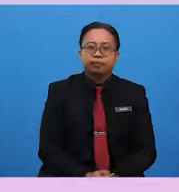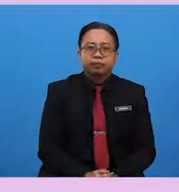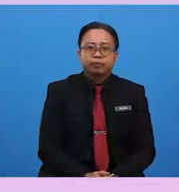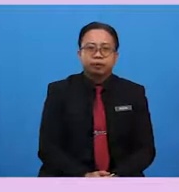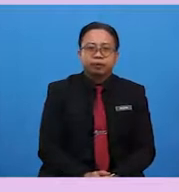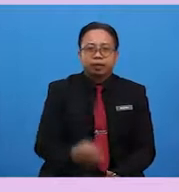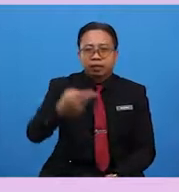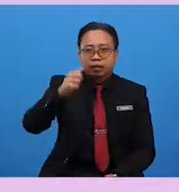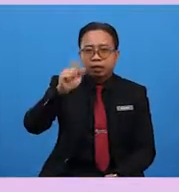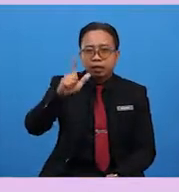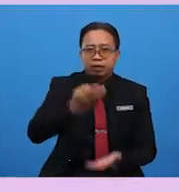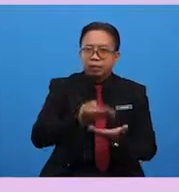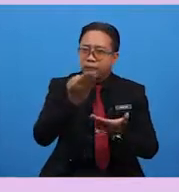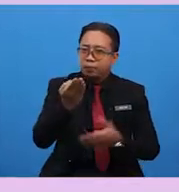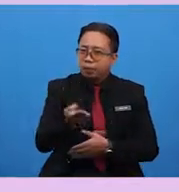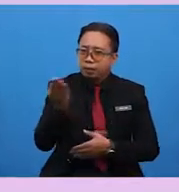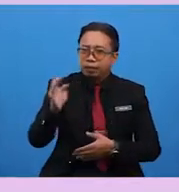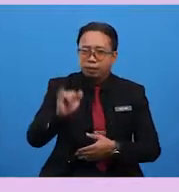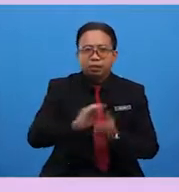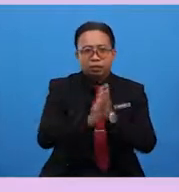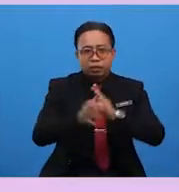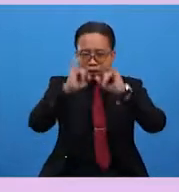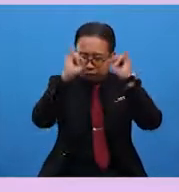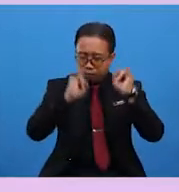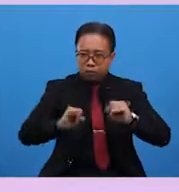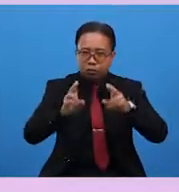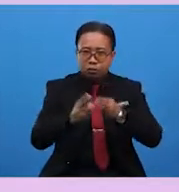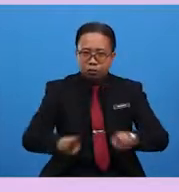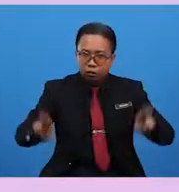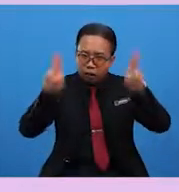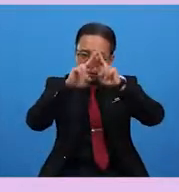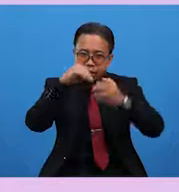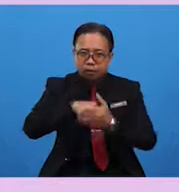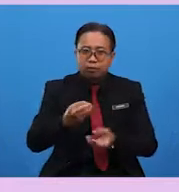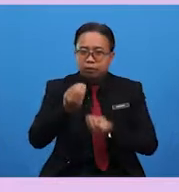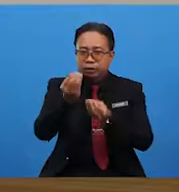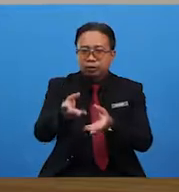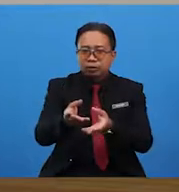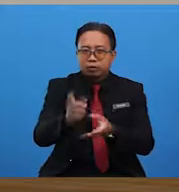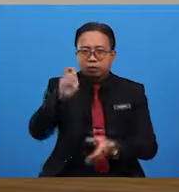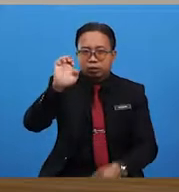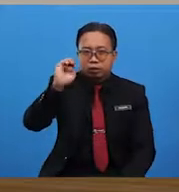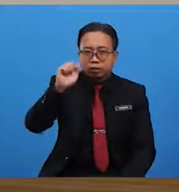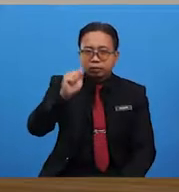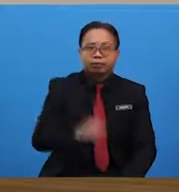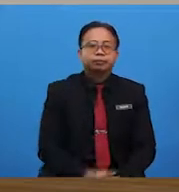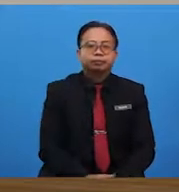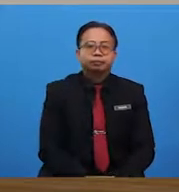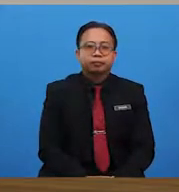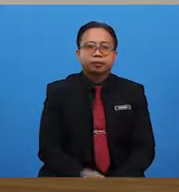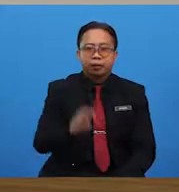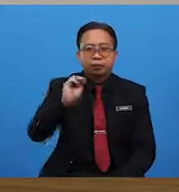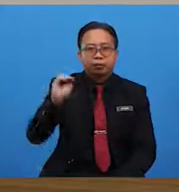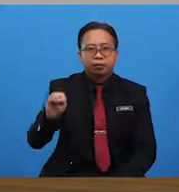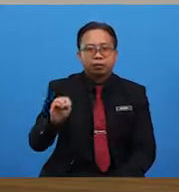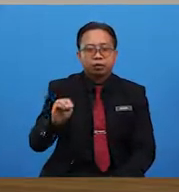dari padahal benda yang menjadi image utama dalam menyampaikan tema hah lo jadi